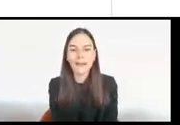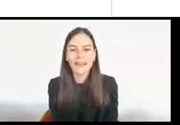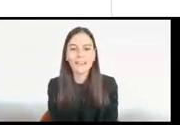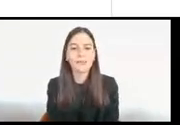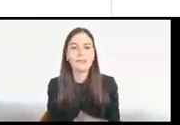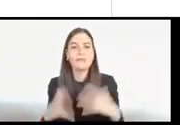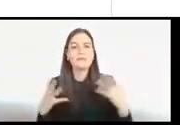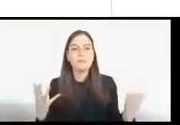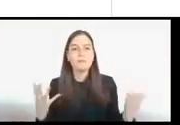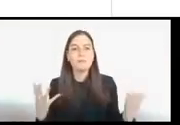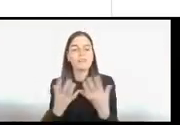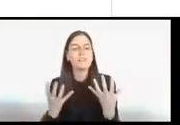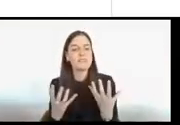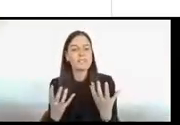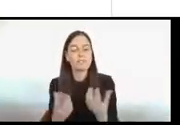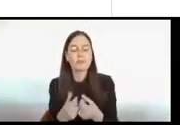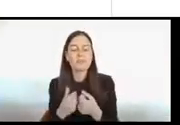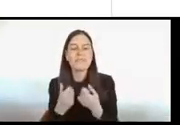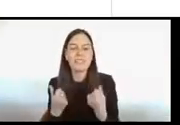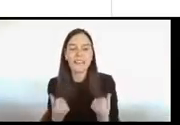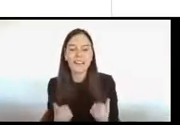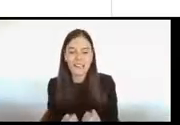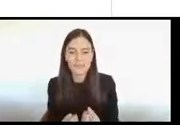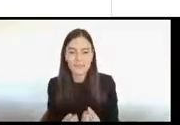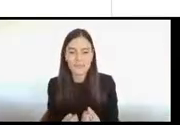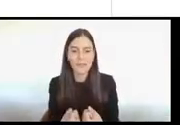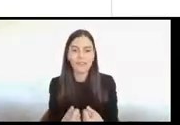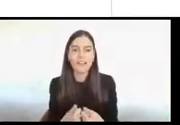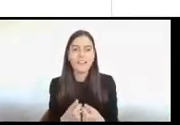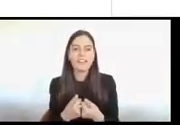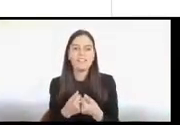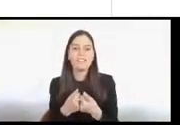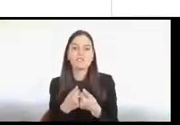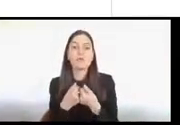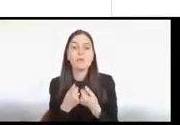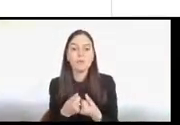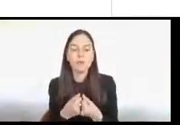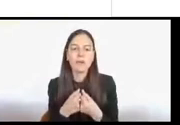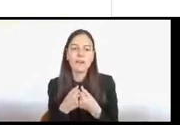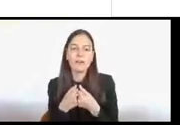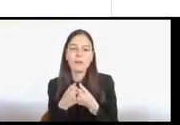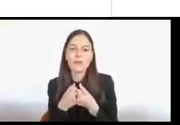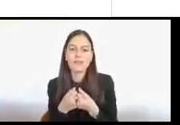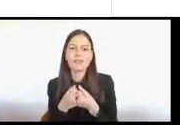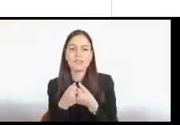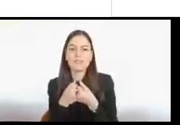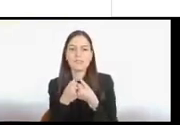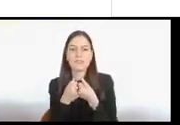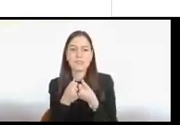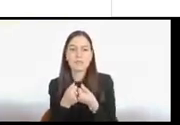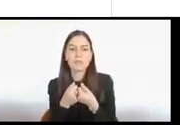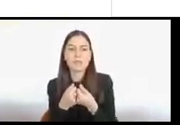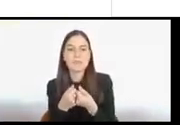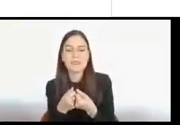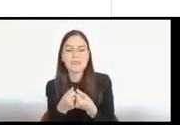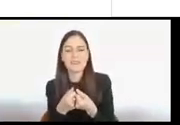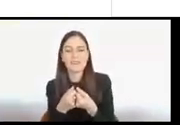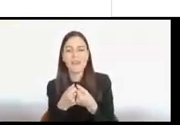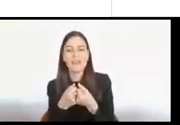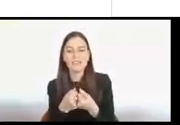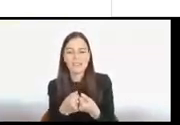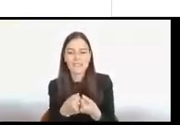c'est pareil que l'immobilier. C'est un investissement aussi qui est rassurant. Hein. Le gros avantage, c'est que je peux